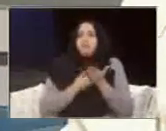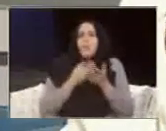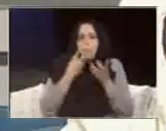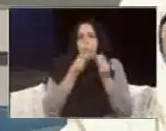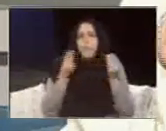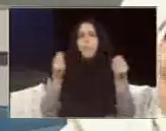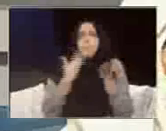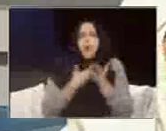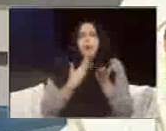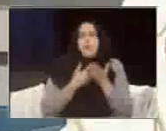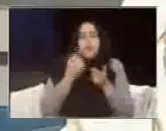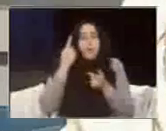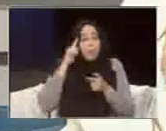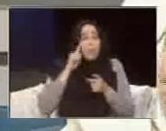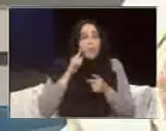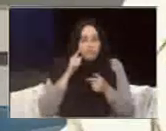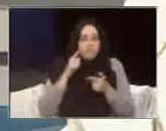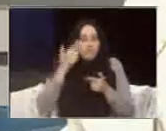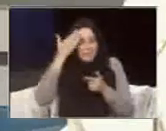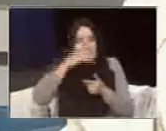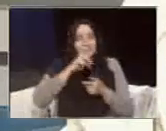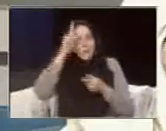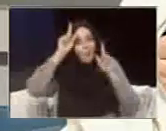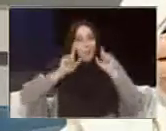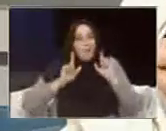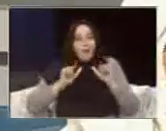تبصرون ثم إلى 49